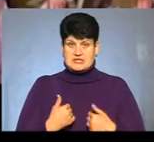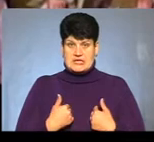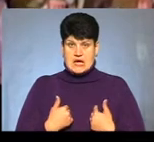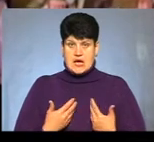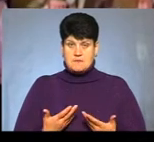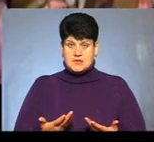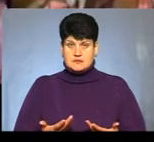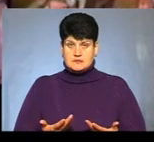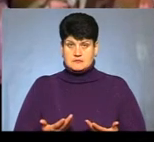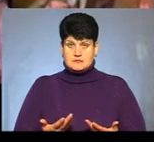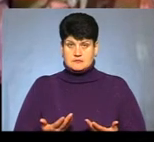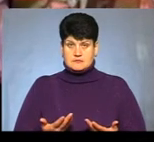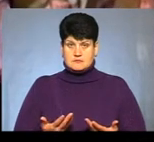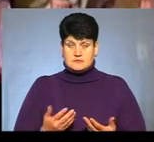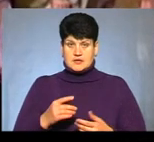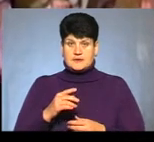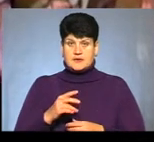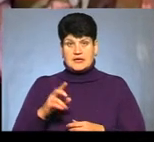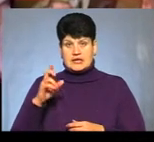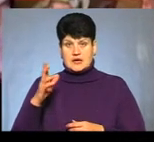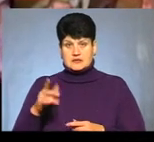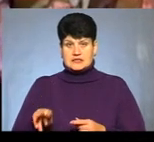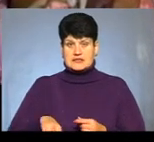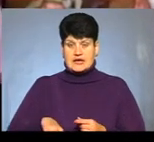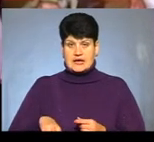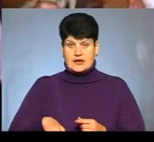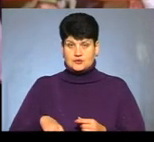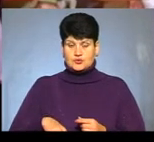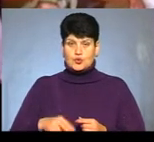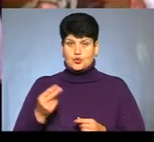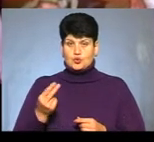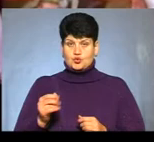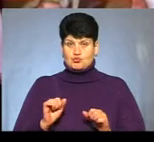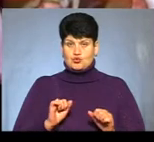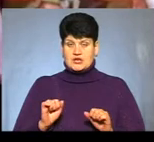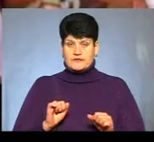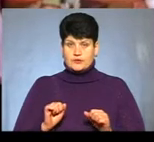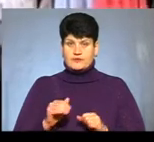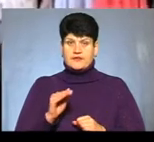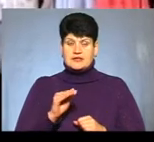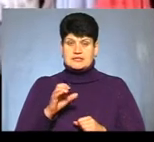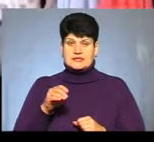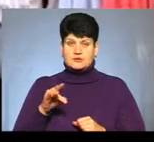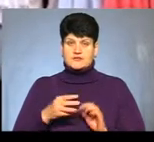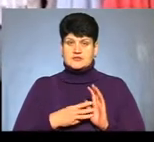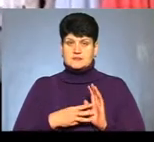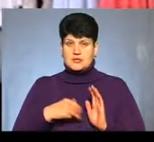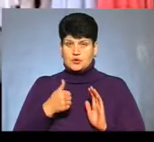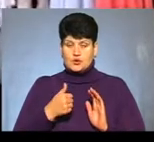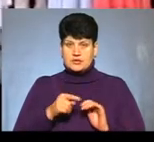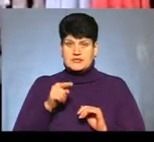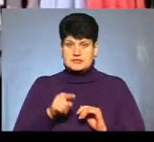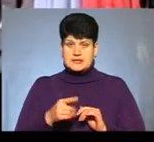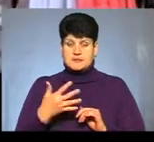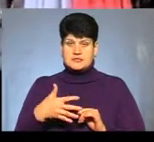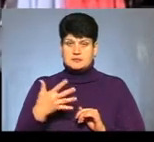зробити з нами, князеві, директору, художньому керівнику? Федору Стригуну